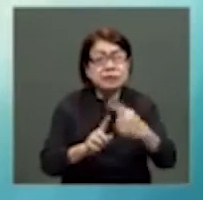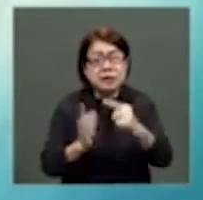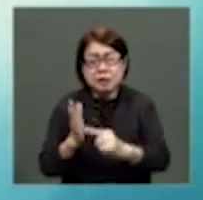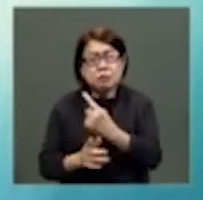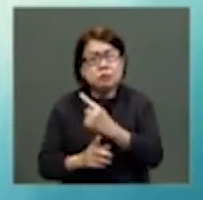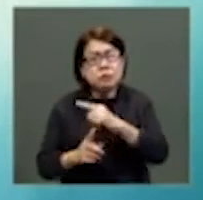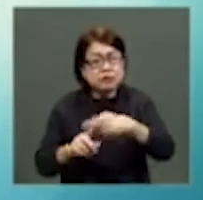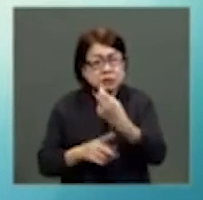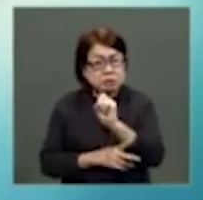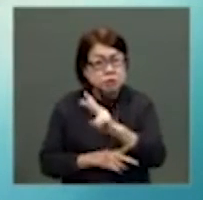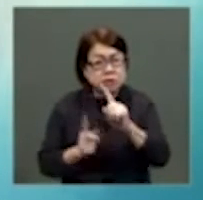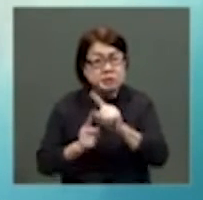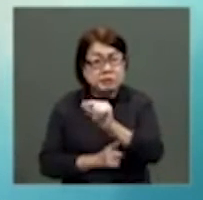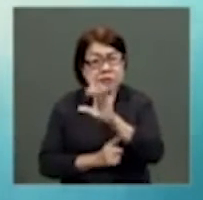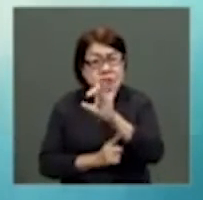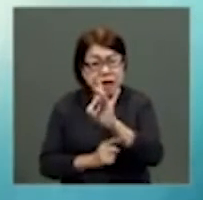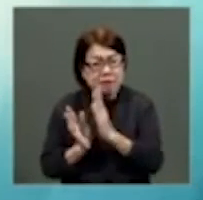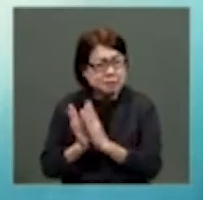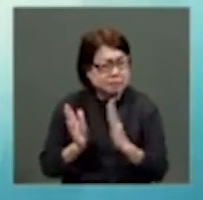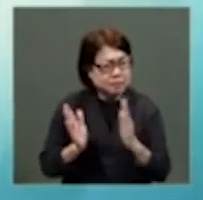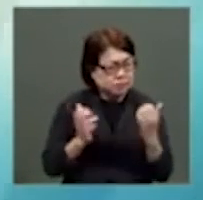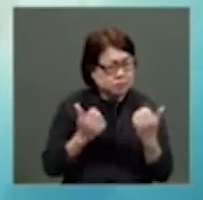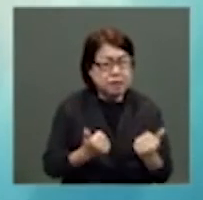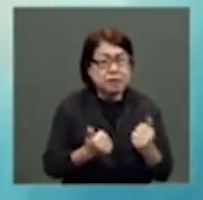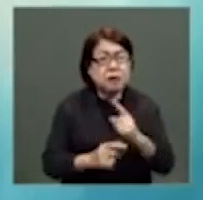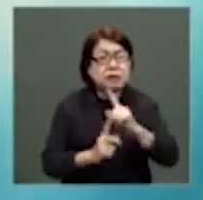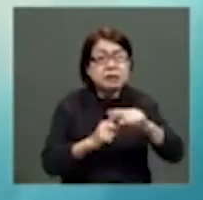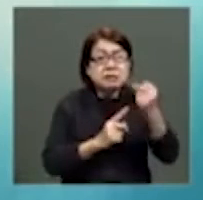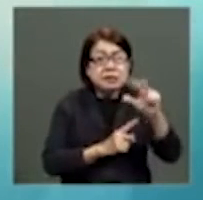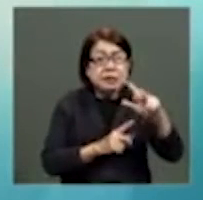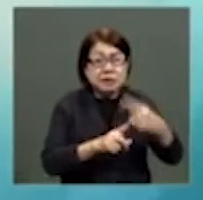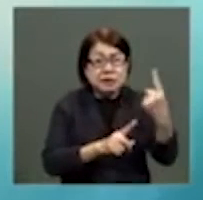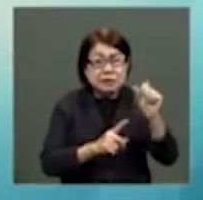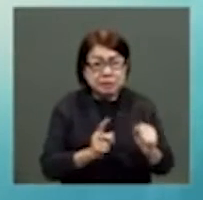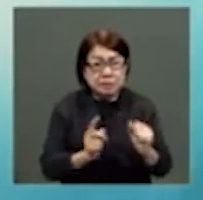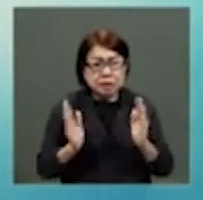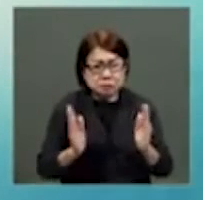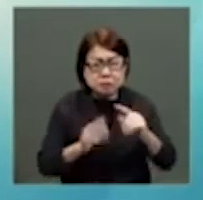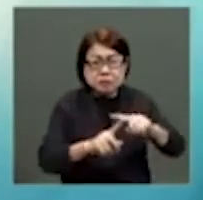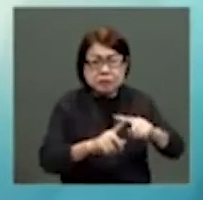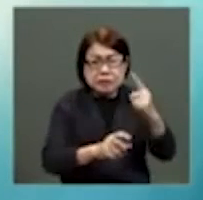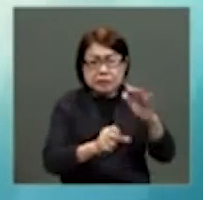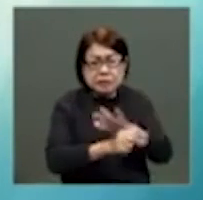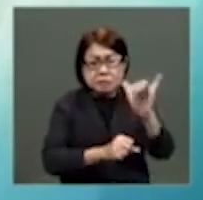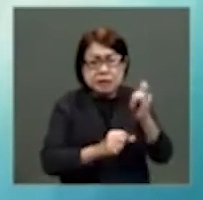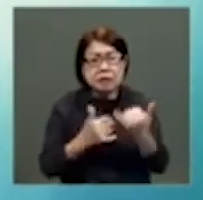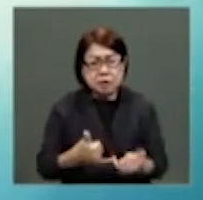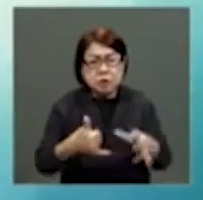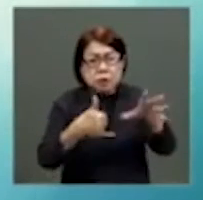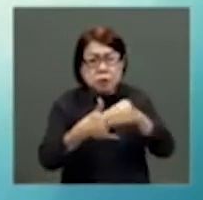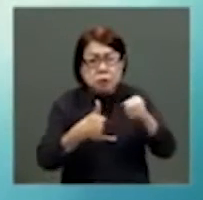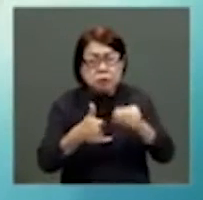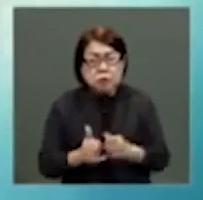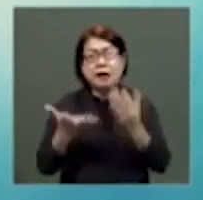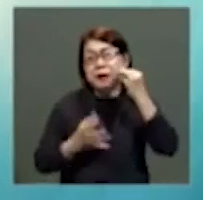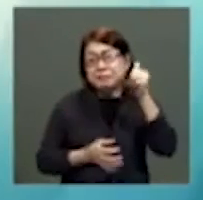18ธันวาคมวันนี้วันที่13มกราคมยังไม่ถึงเดือนเรามีตัวเลขไปแล้ว